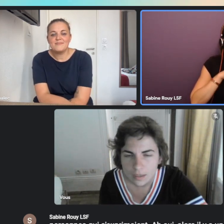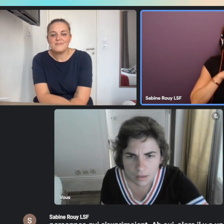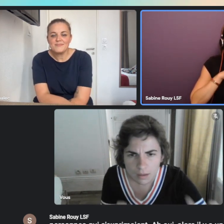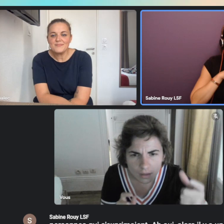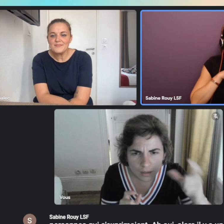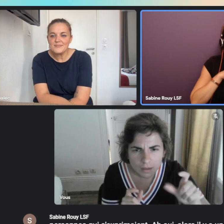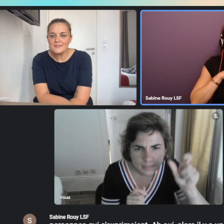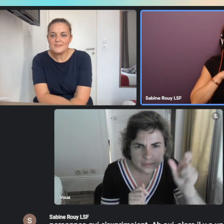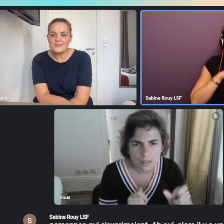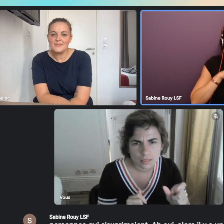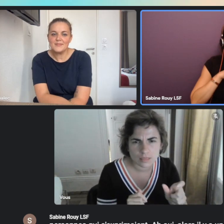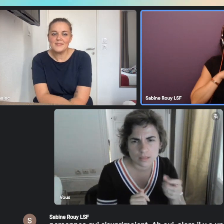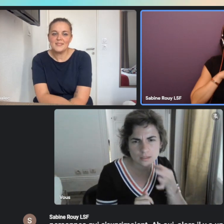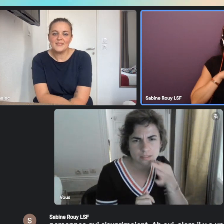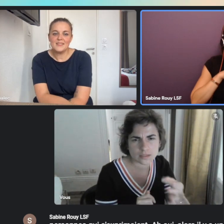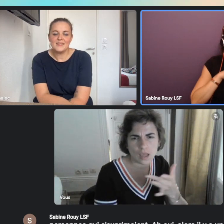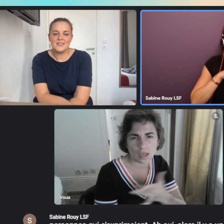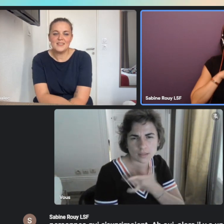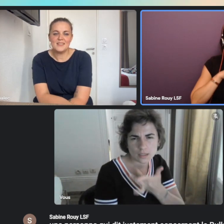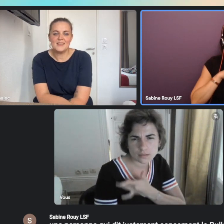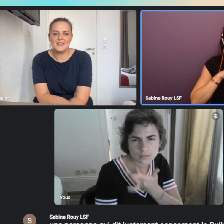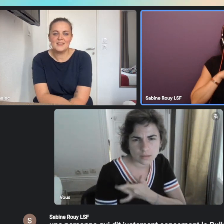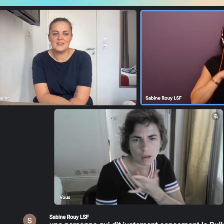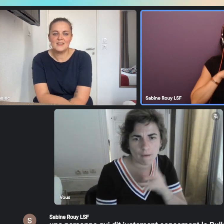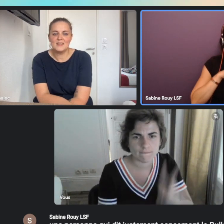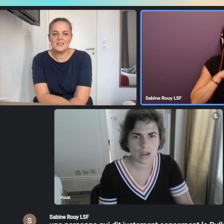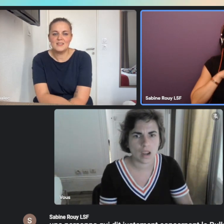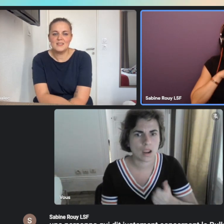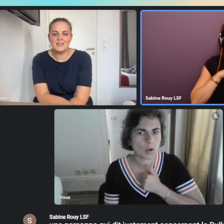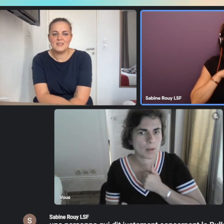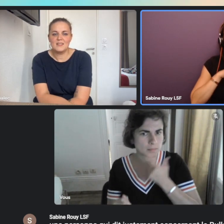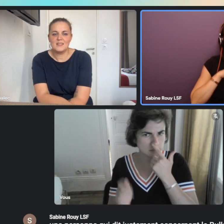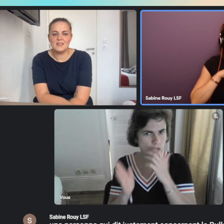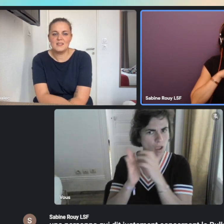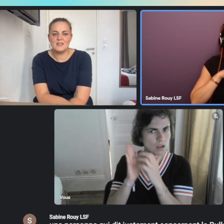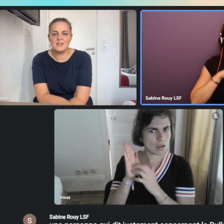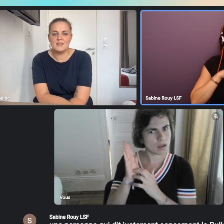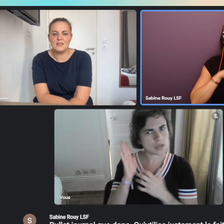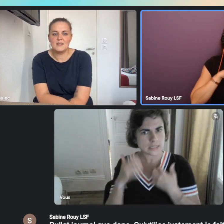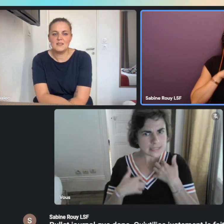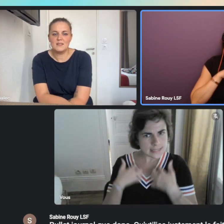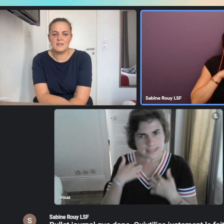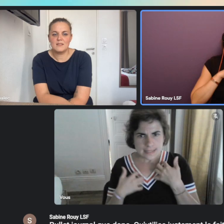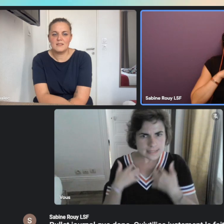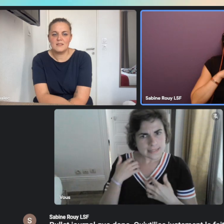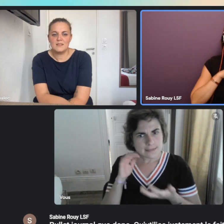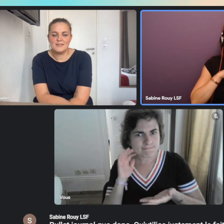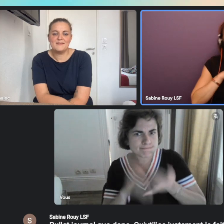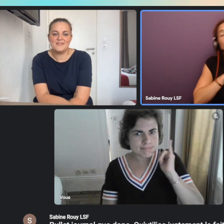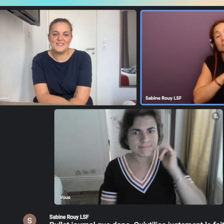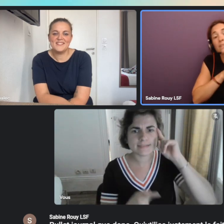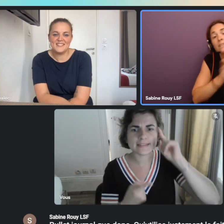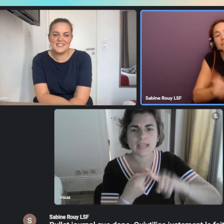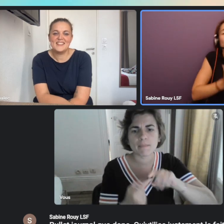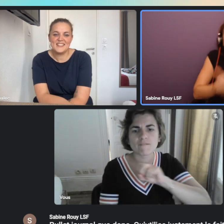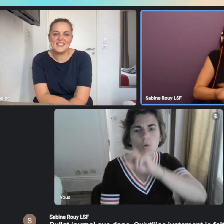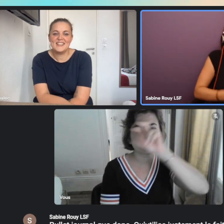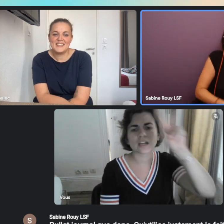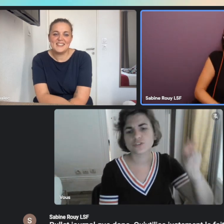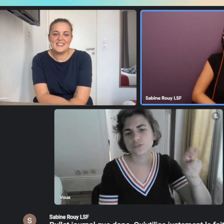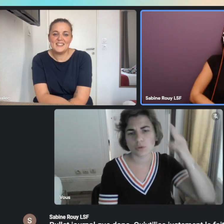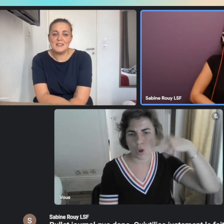Et en parallèle, j'avais une autre question qui disait que c'était intéressant, donc qui hésitait